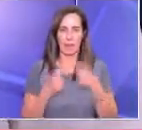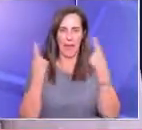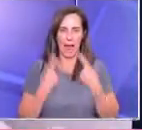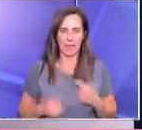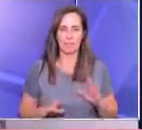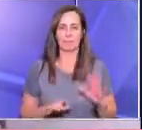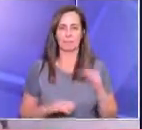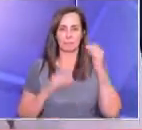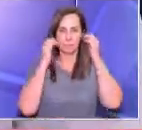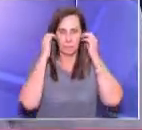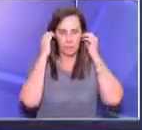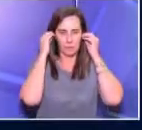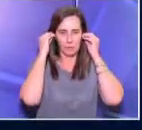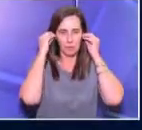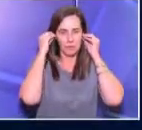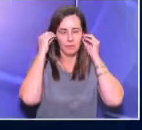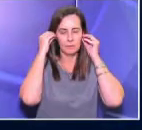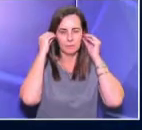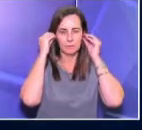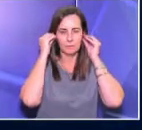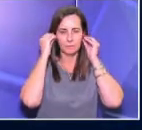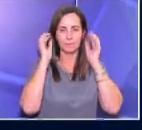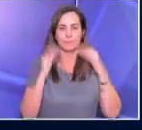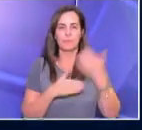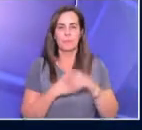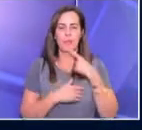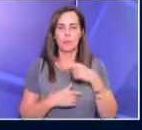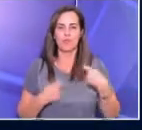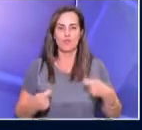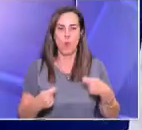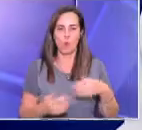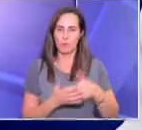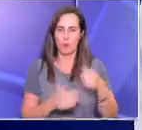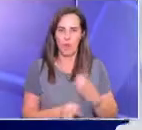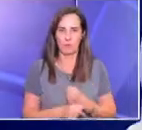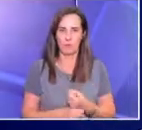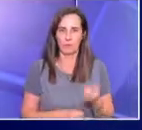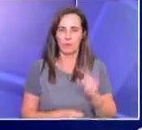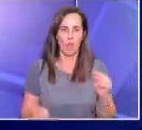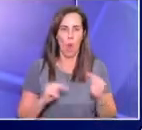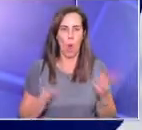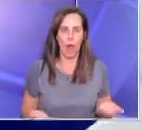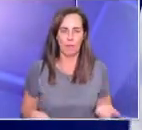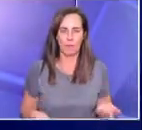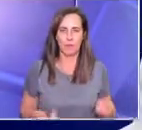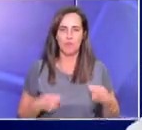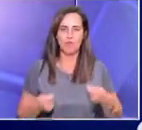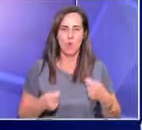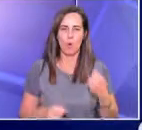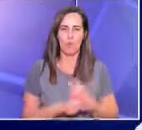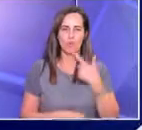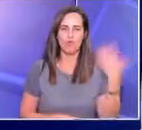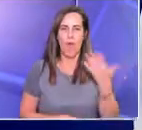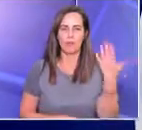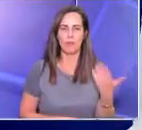החרדים, תראה, הנה בסוף, החרדים. בסוף להגיד שהשוק מחנה יהודה ימשיך לפעול, זה לא לריב עם אף אחד. אוקיי. שוק מחנה יהודה עובד מה שנים. מה